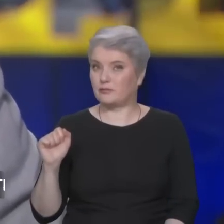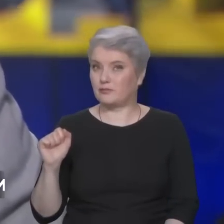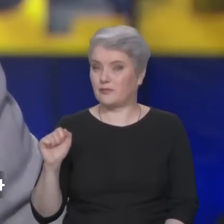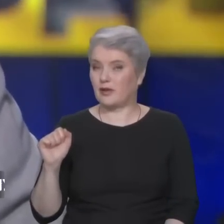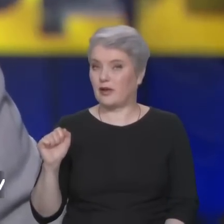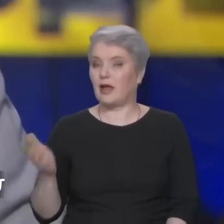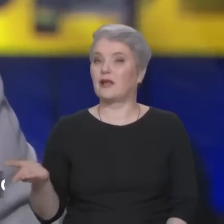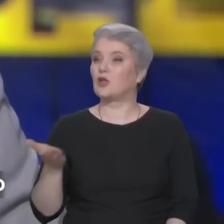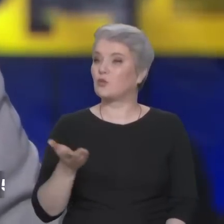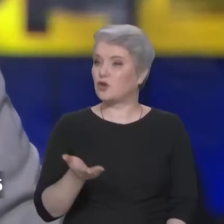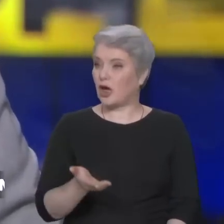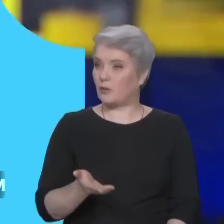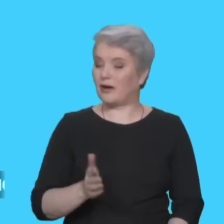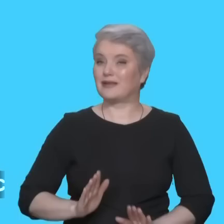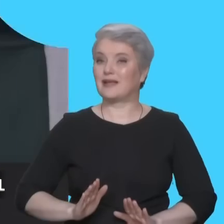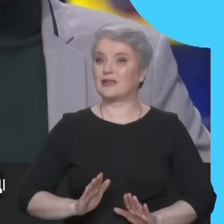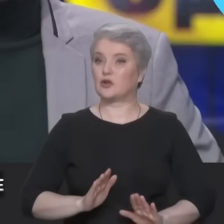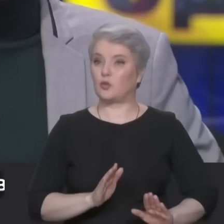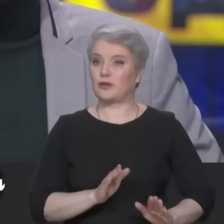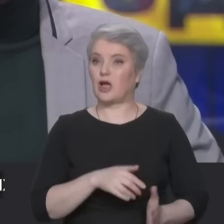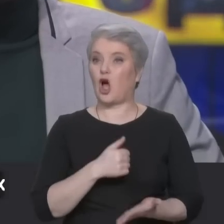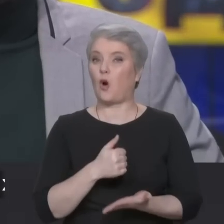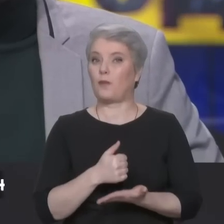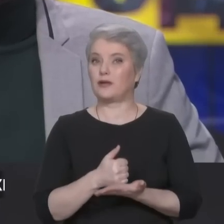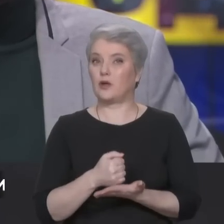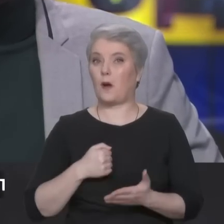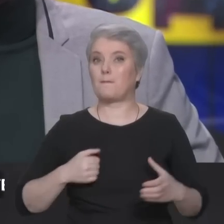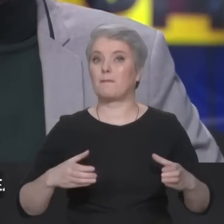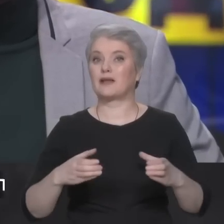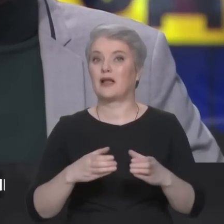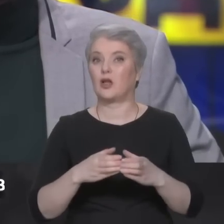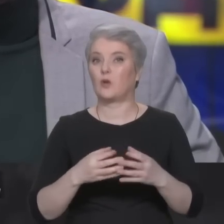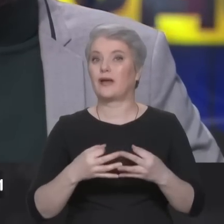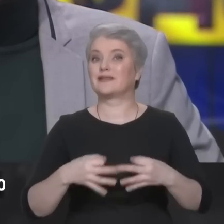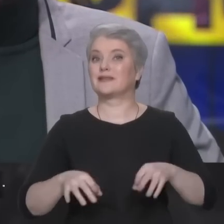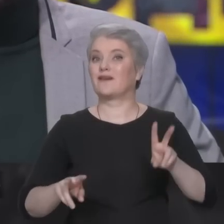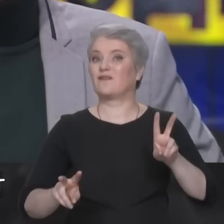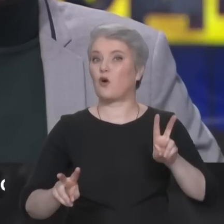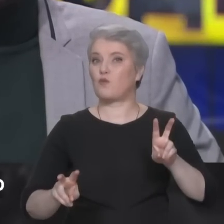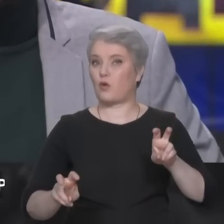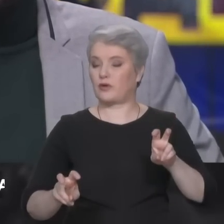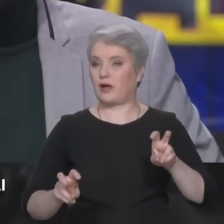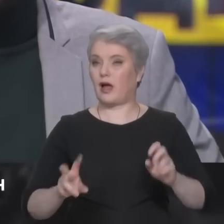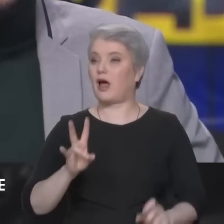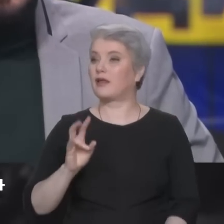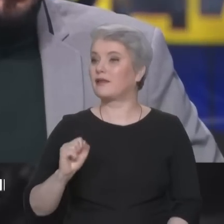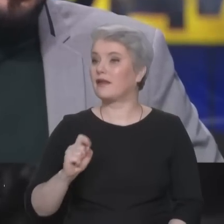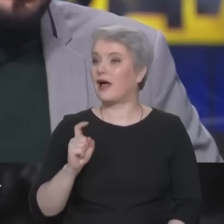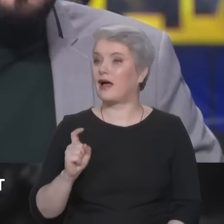Долучаємо заступника командира батальйону «Свобода» в складі 4-ї бригади оперативного призначення Нацгвардії України Володимир